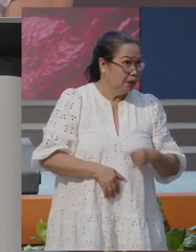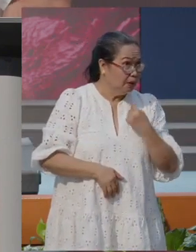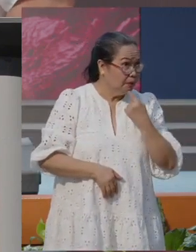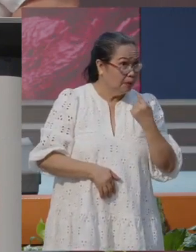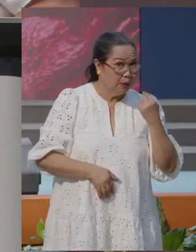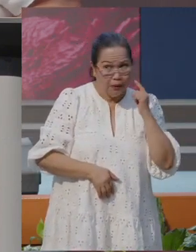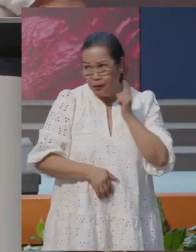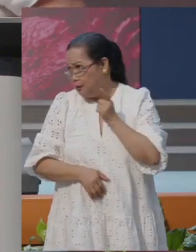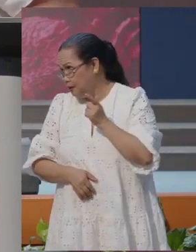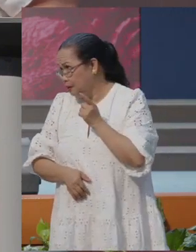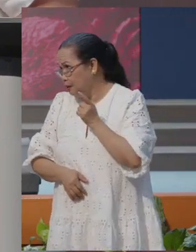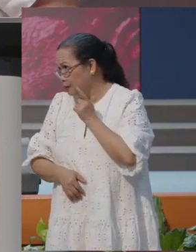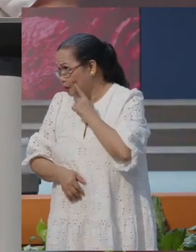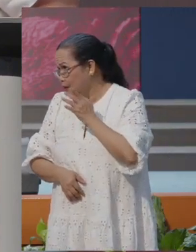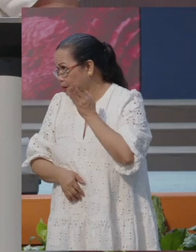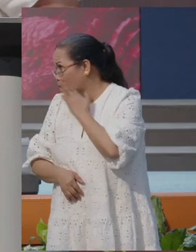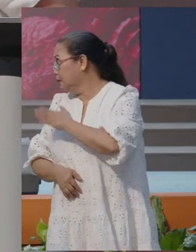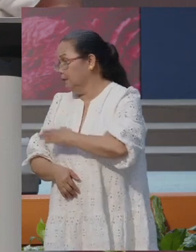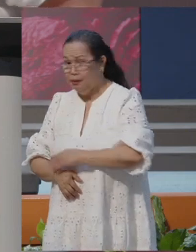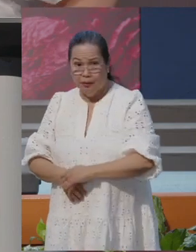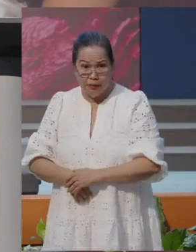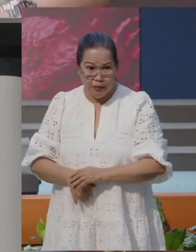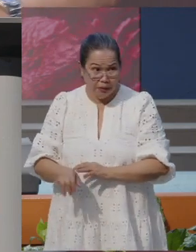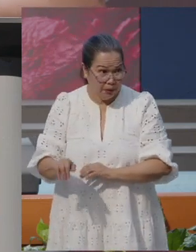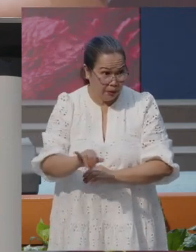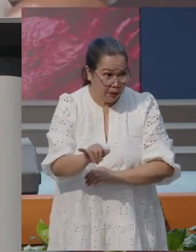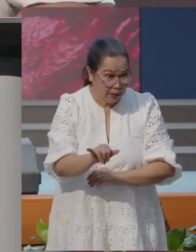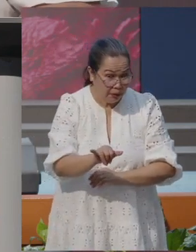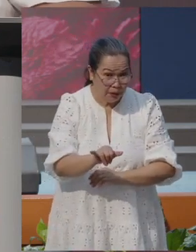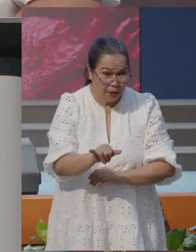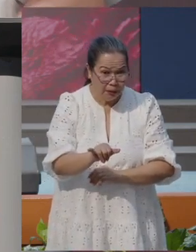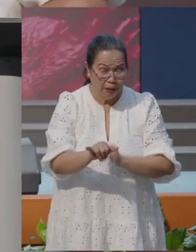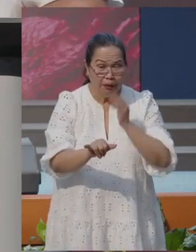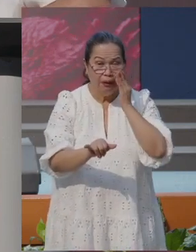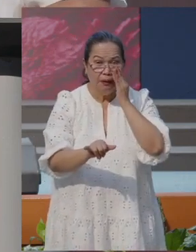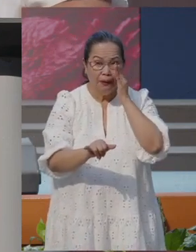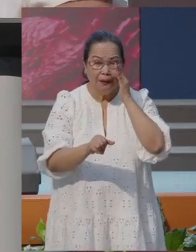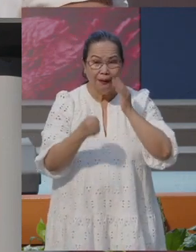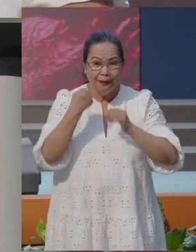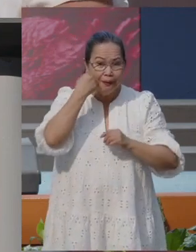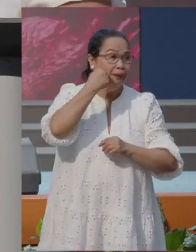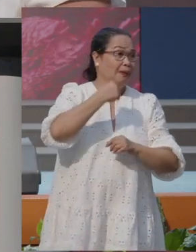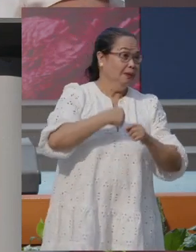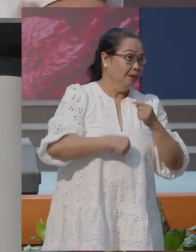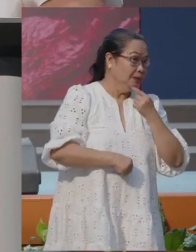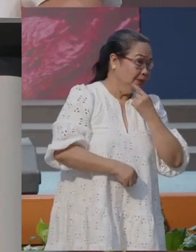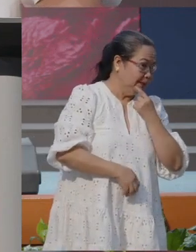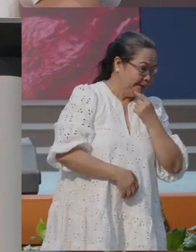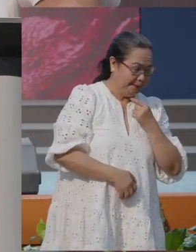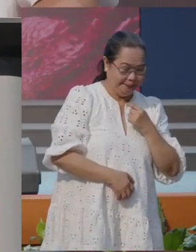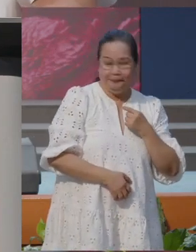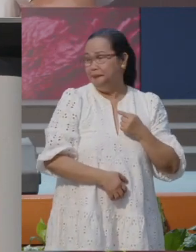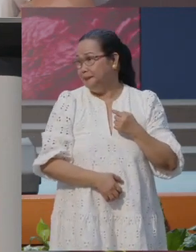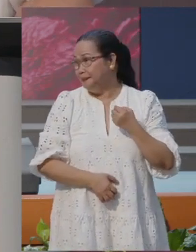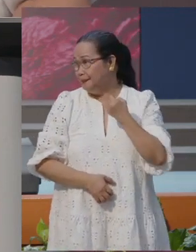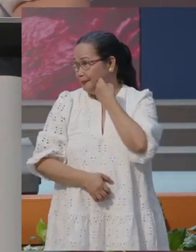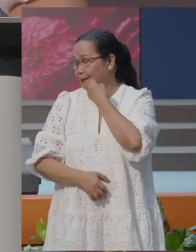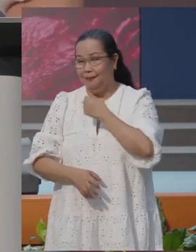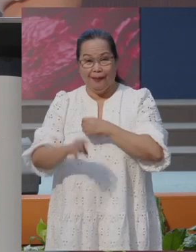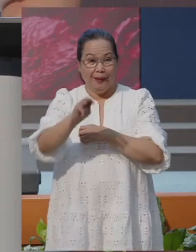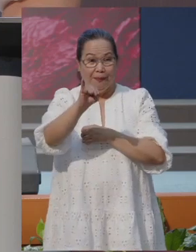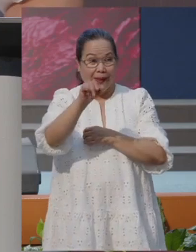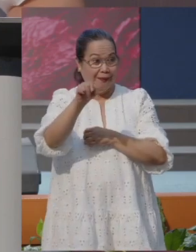ibibigay ko pa yung kaliwang pisngi. Yung pong salita dito na strikes you on the cheek sa Matthew